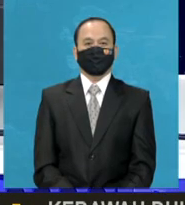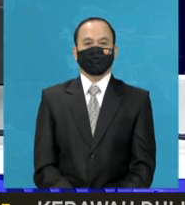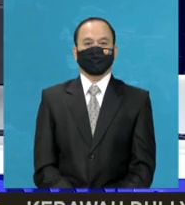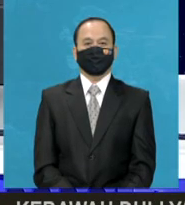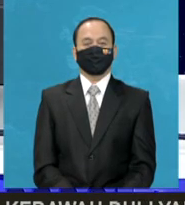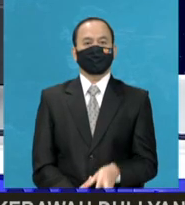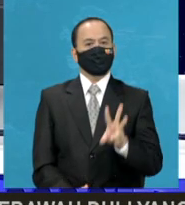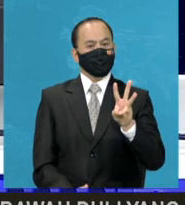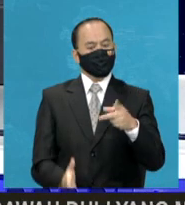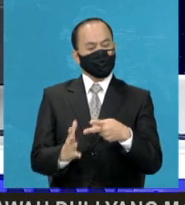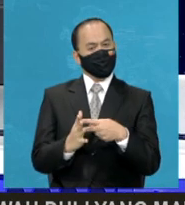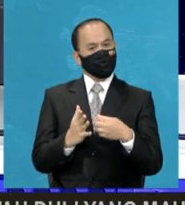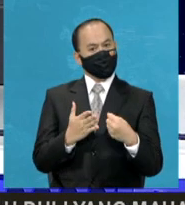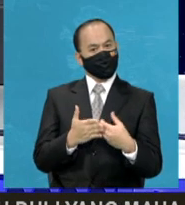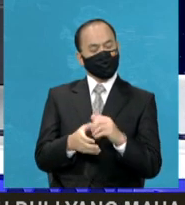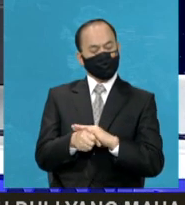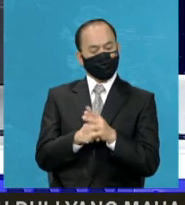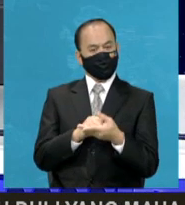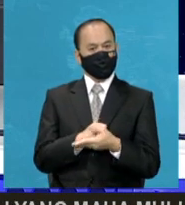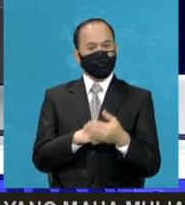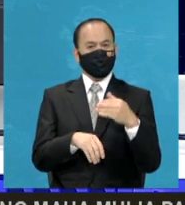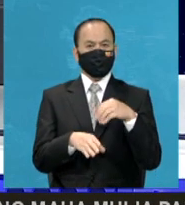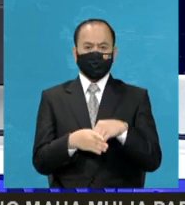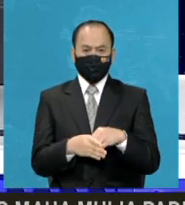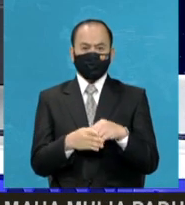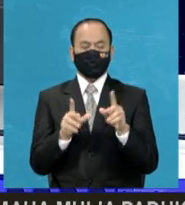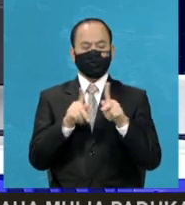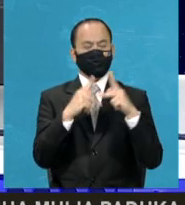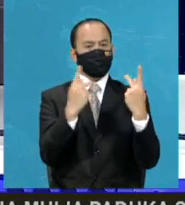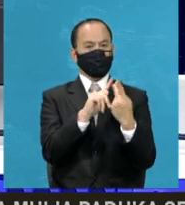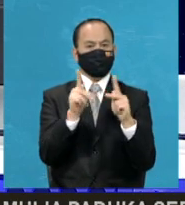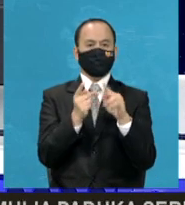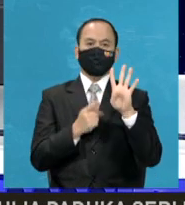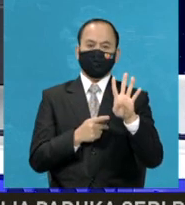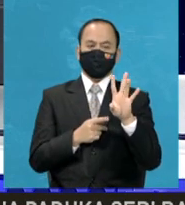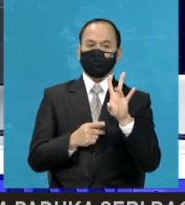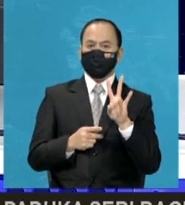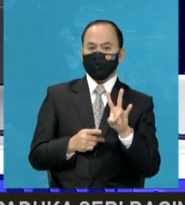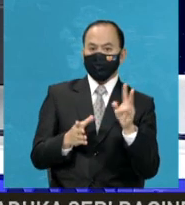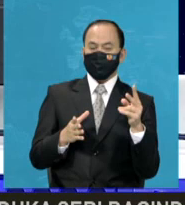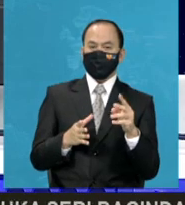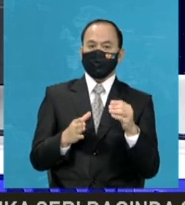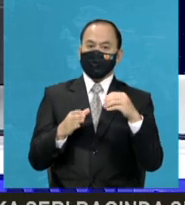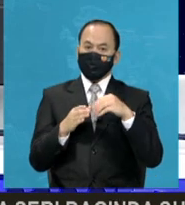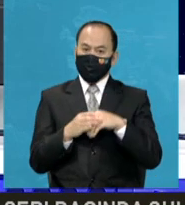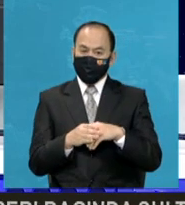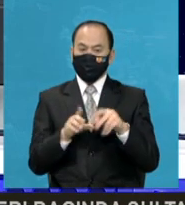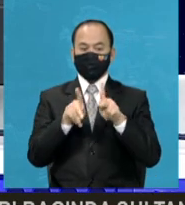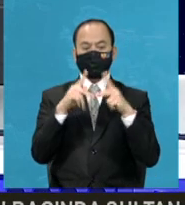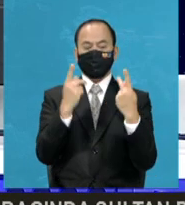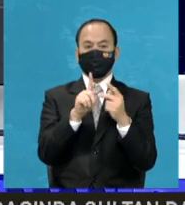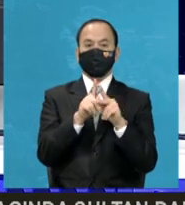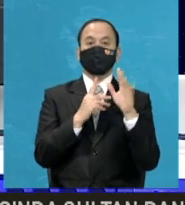2.6 cash Kopenhagen ditempatkan dalam kategori 4 mereka Lettu jokes berada dalam kategori 5